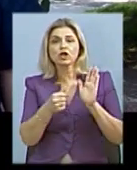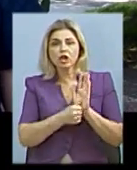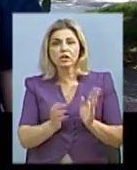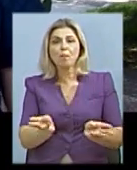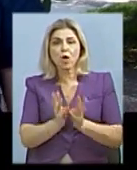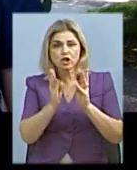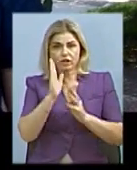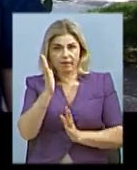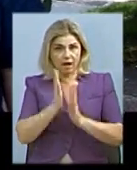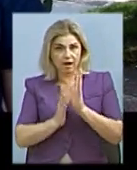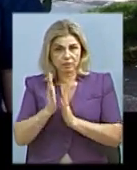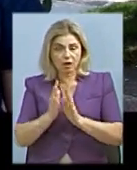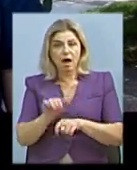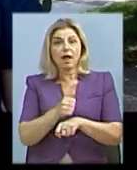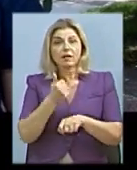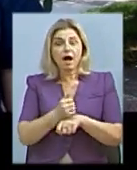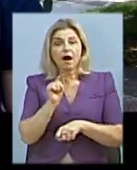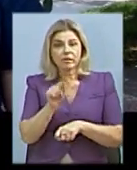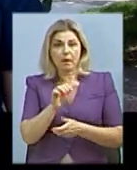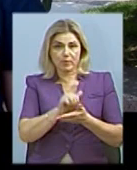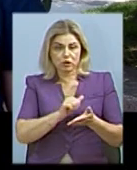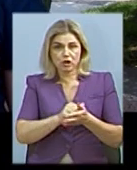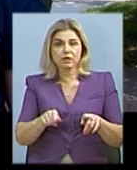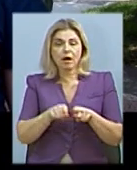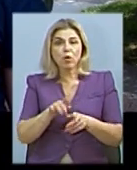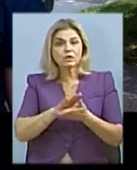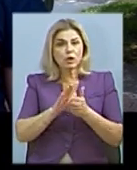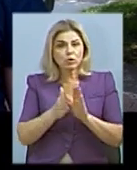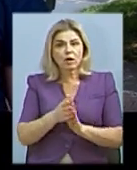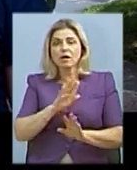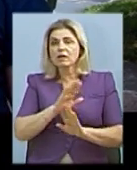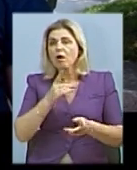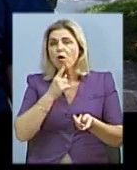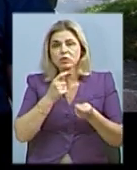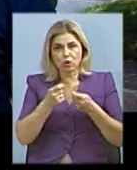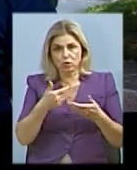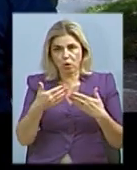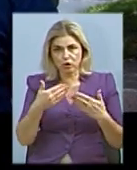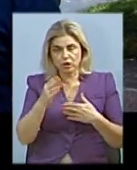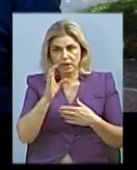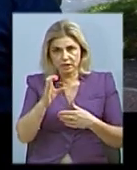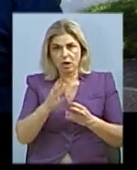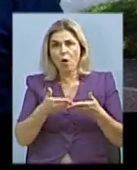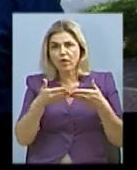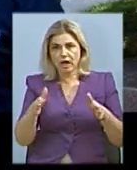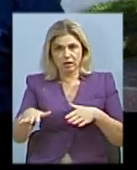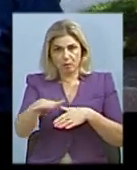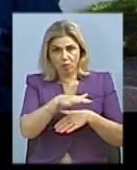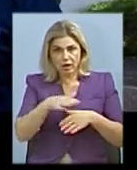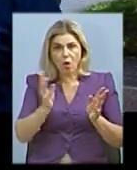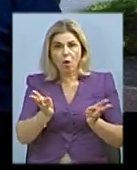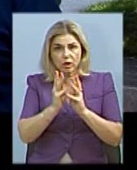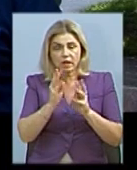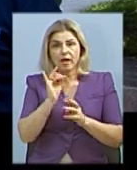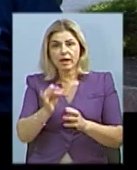лісових масивах. Основною причиною такої ситуації є необережне поводження з відкритим вогнем. У зв'язку з цим